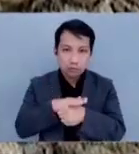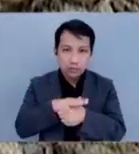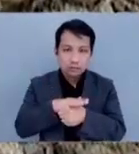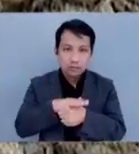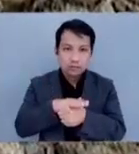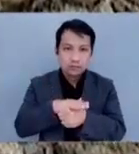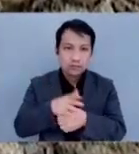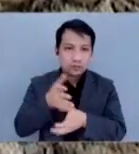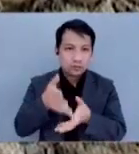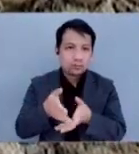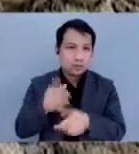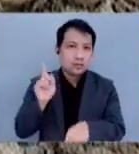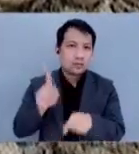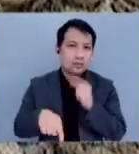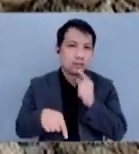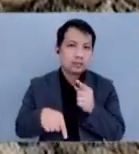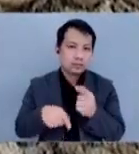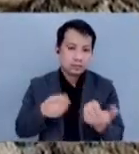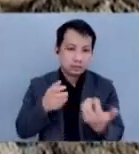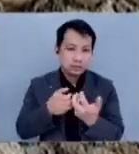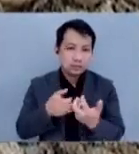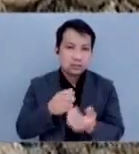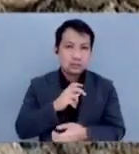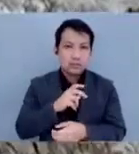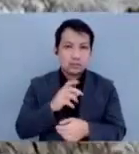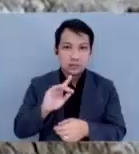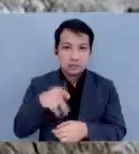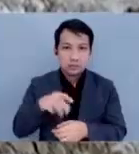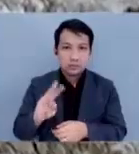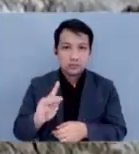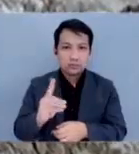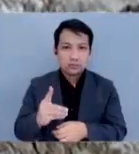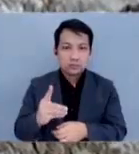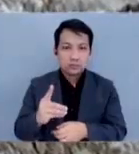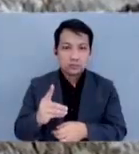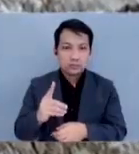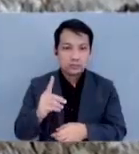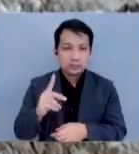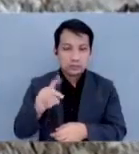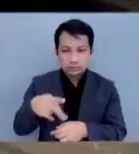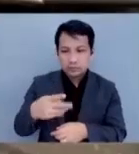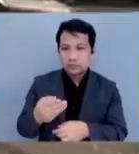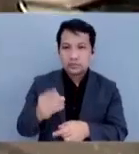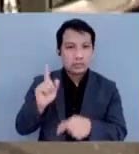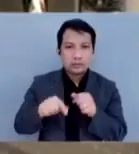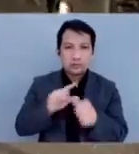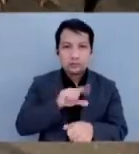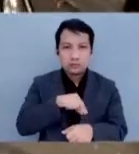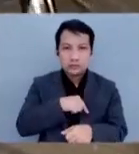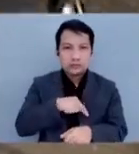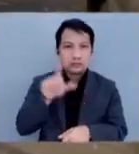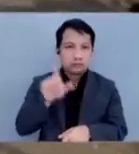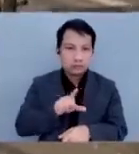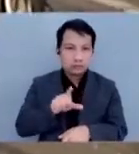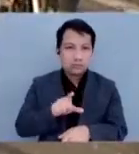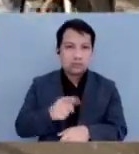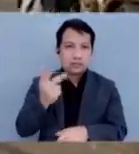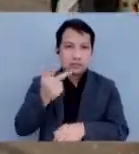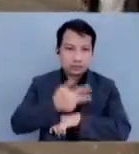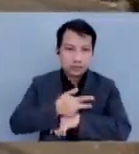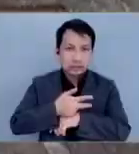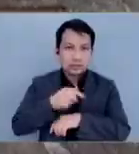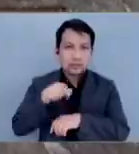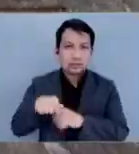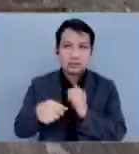pag-alamang hindi ito pasok sa standard ng DPWH. Posible namang abutin ng 3 araw ang pagsasaayos sa mga binakbak na